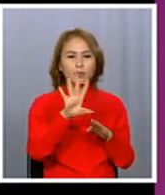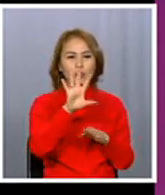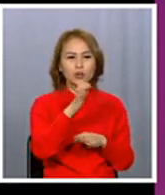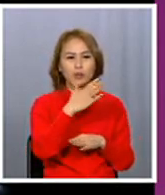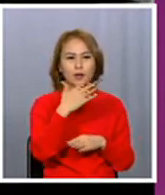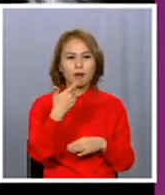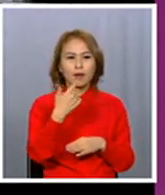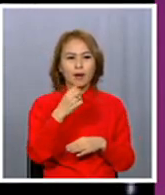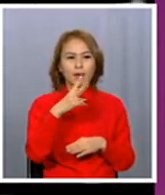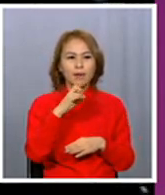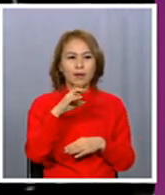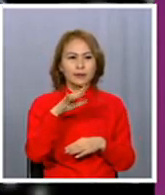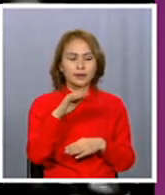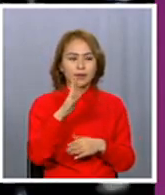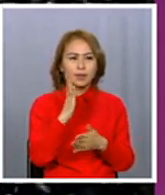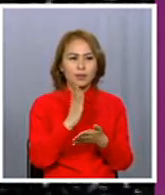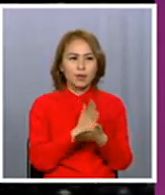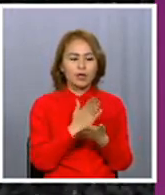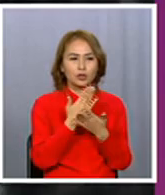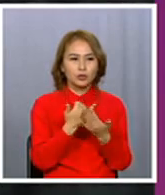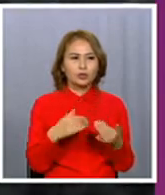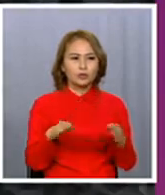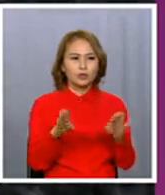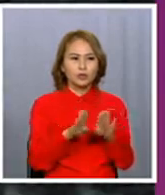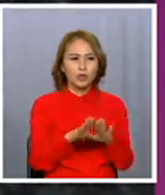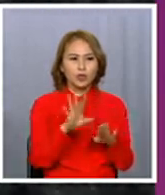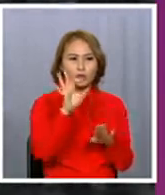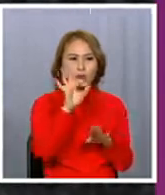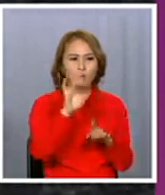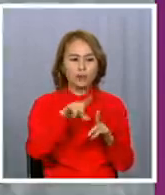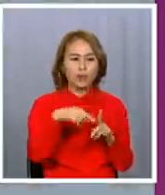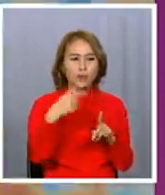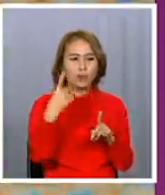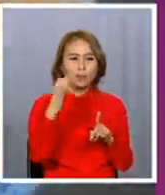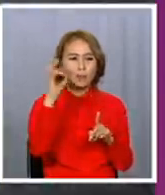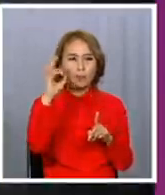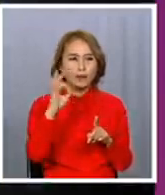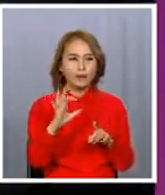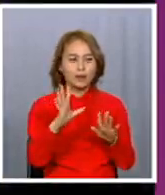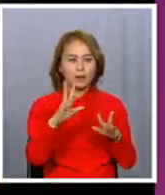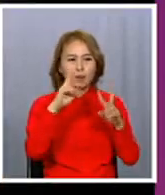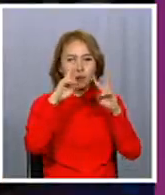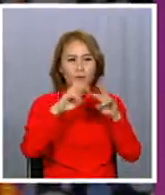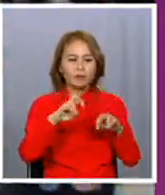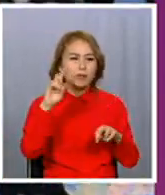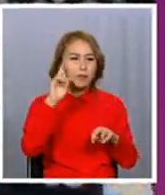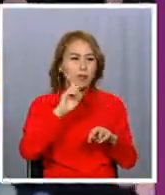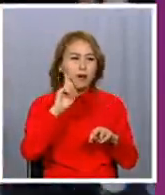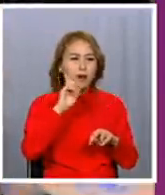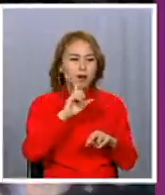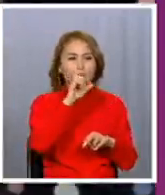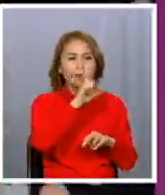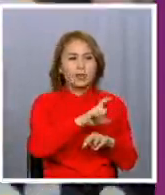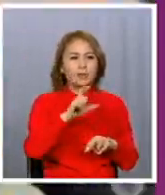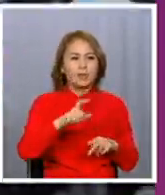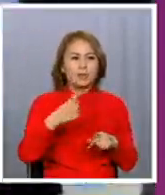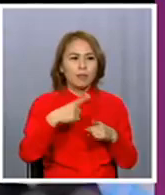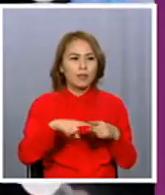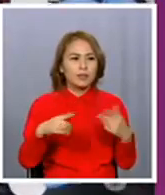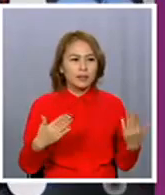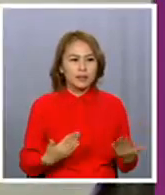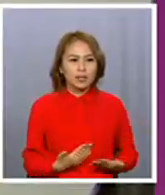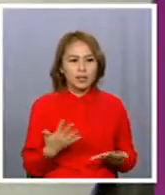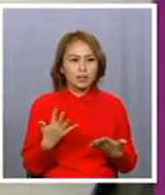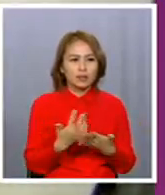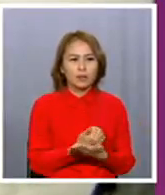галактика бар деп болжайды. Бүгінде соның 0,1% ғана зерттеліп, әзірше адамзаттан басқа тіршілік иелері